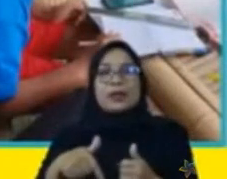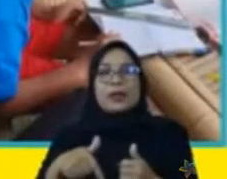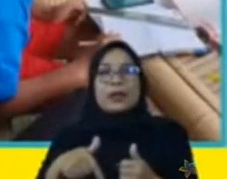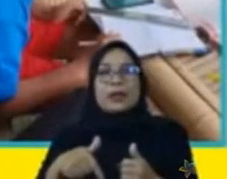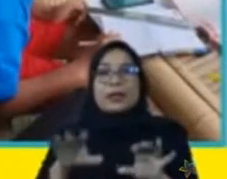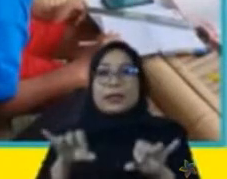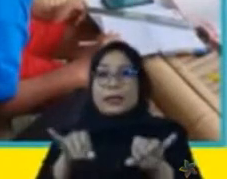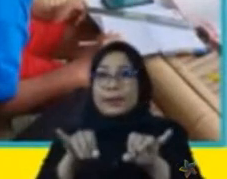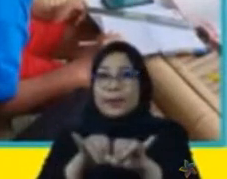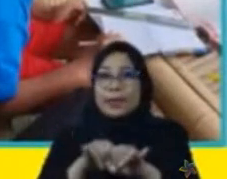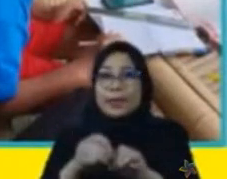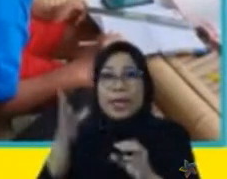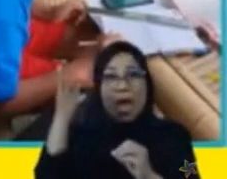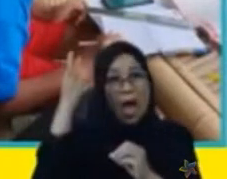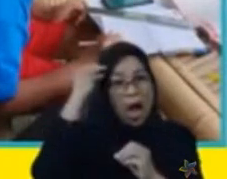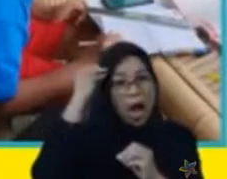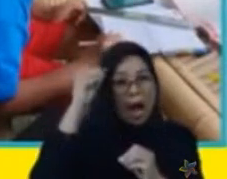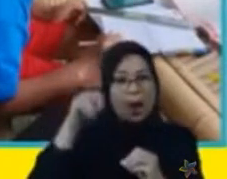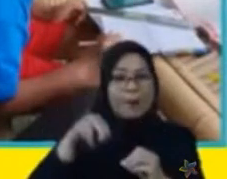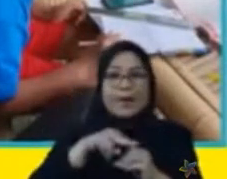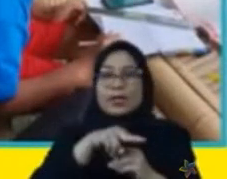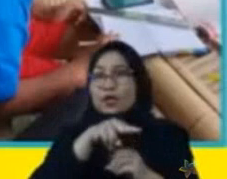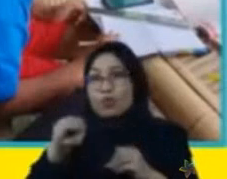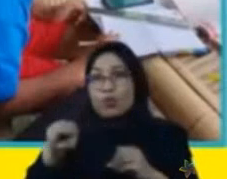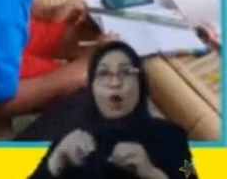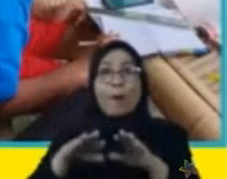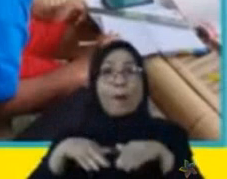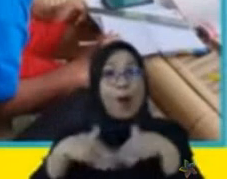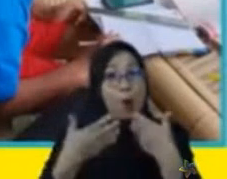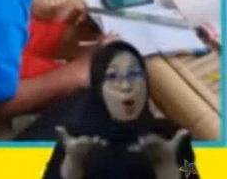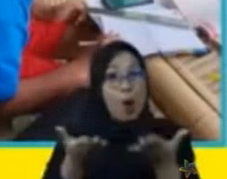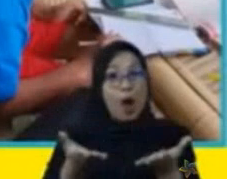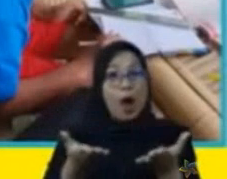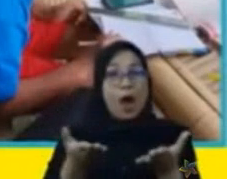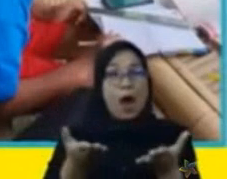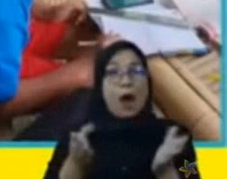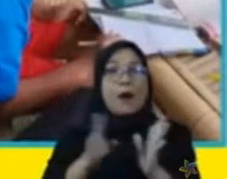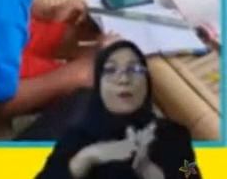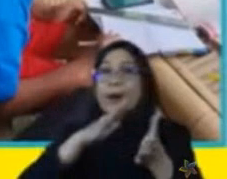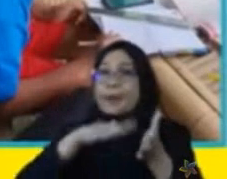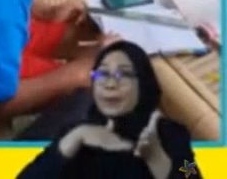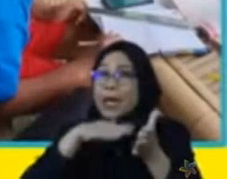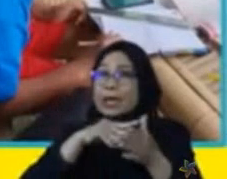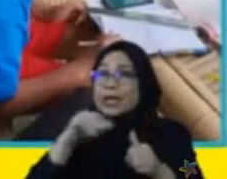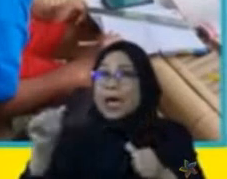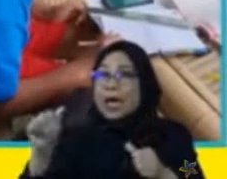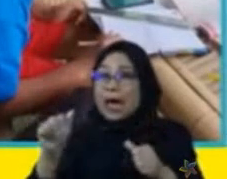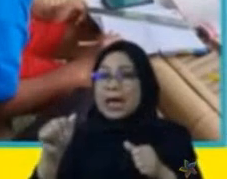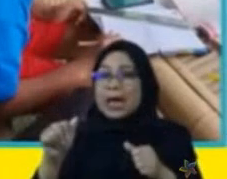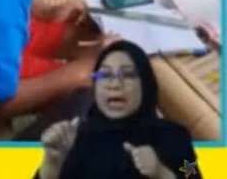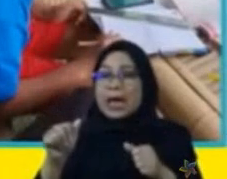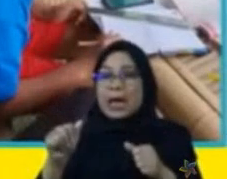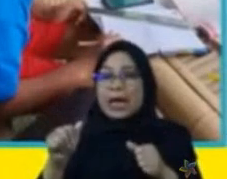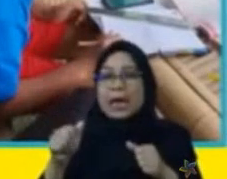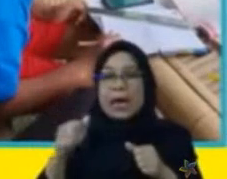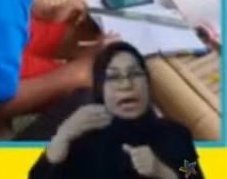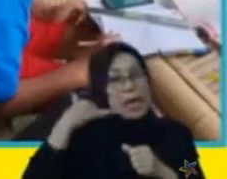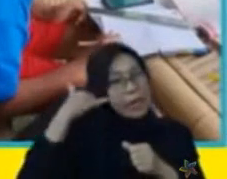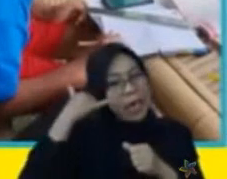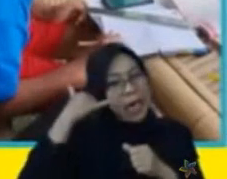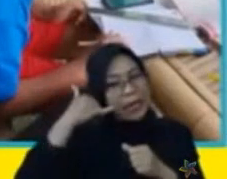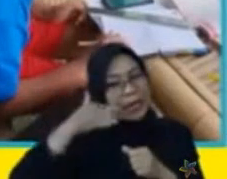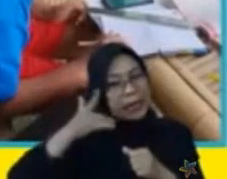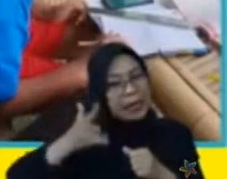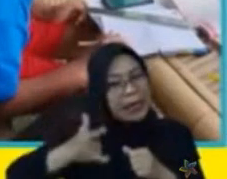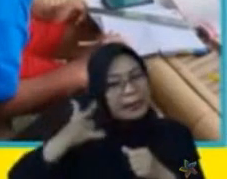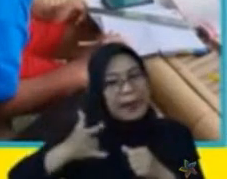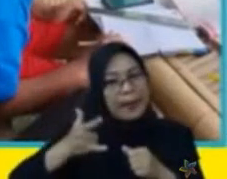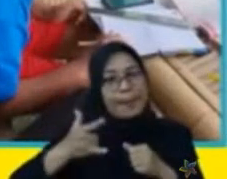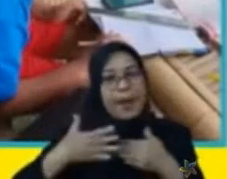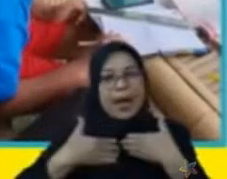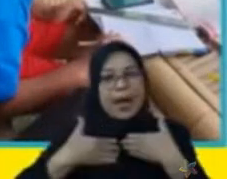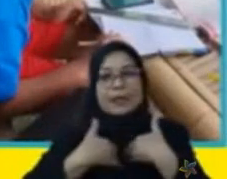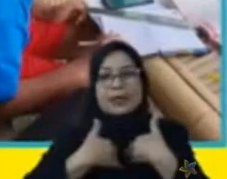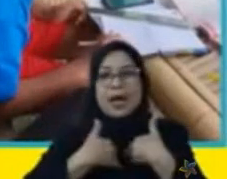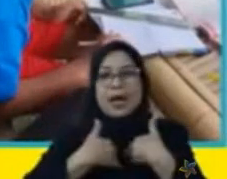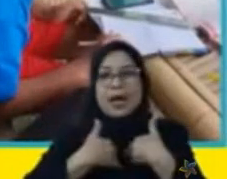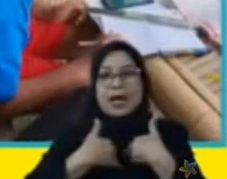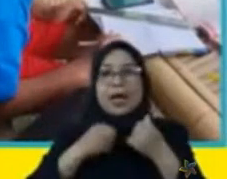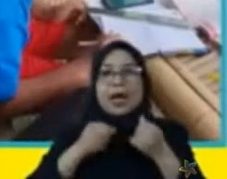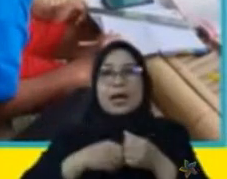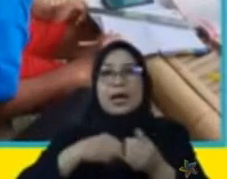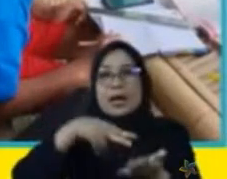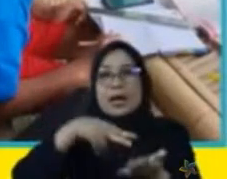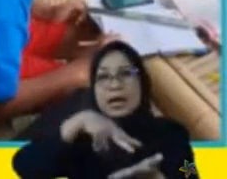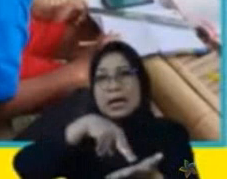seperti anggapan kita semua bahwa yang namanya pembelajaran daring itu tetap ada